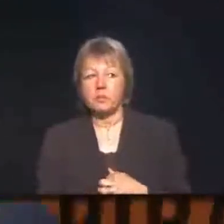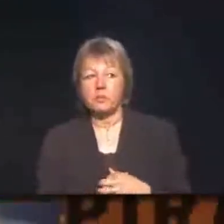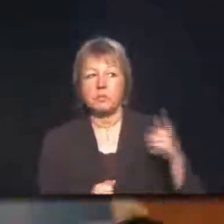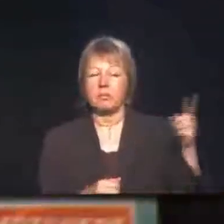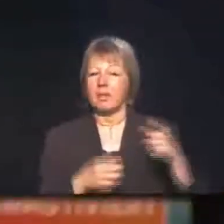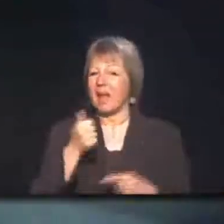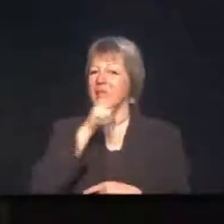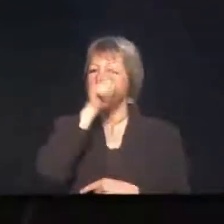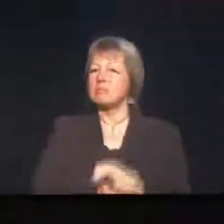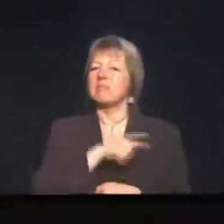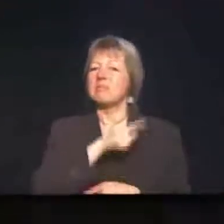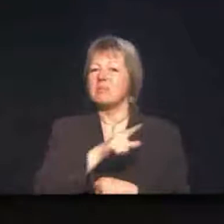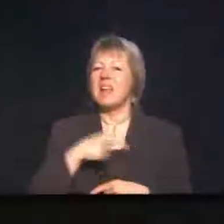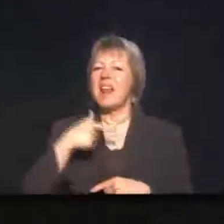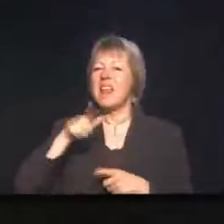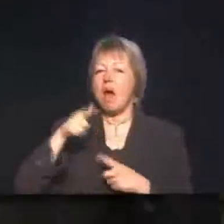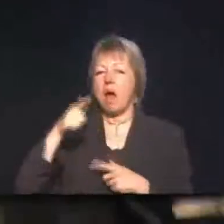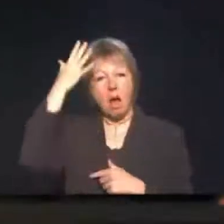dir